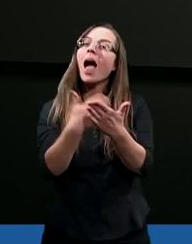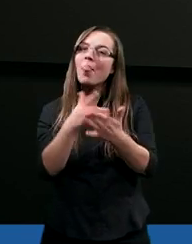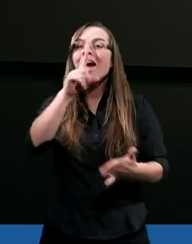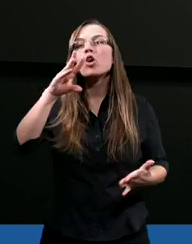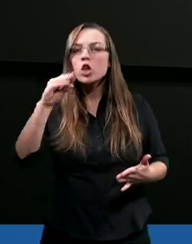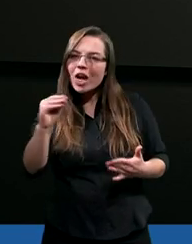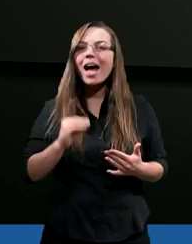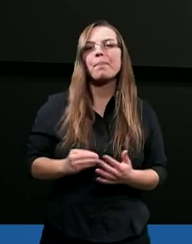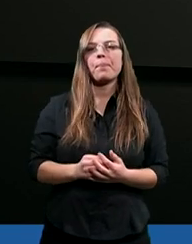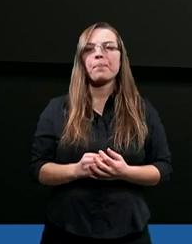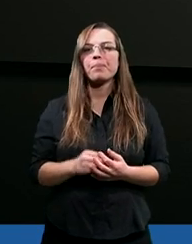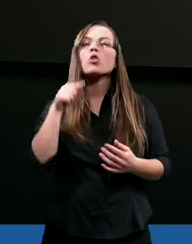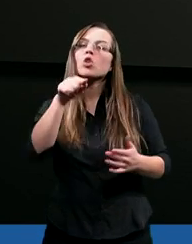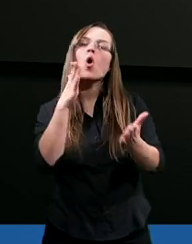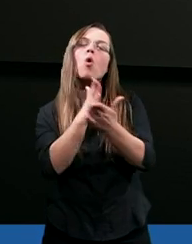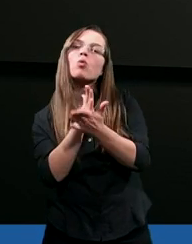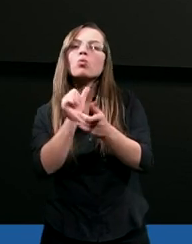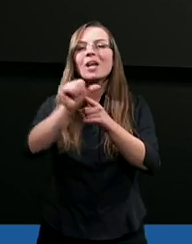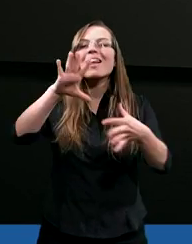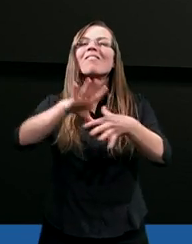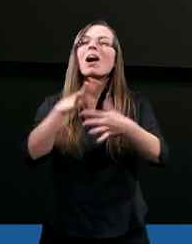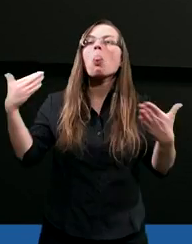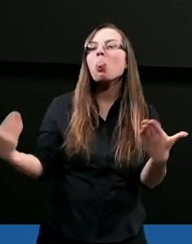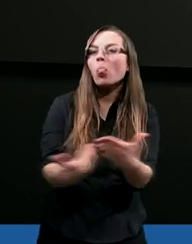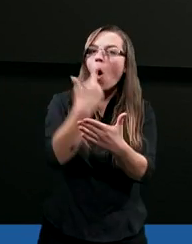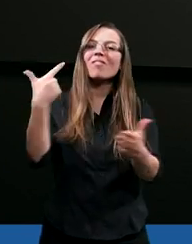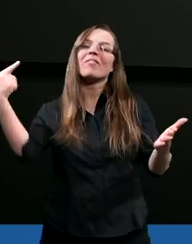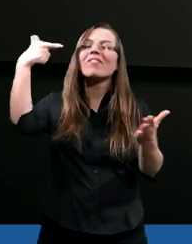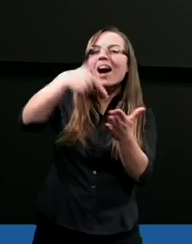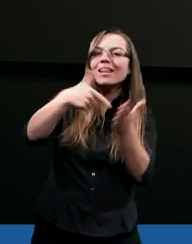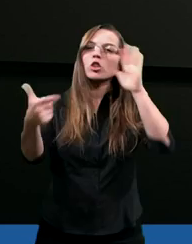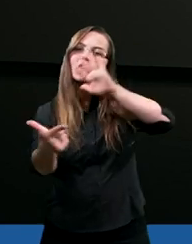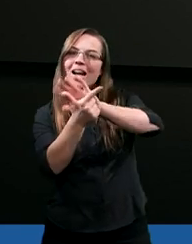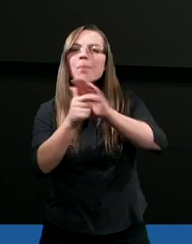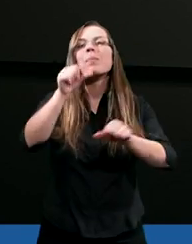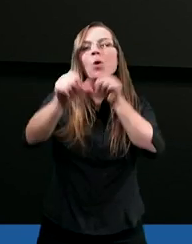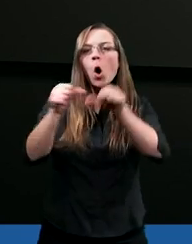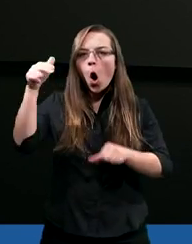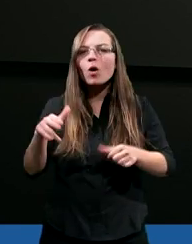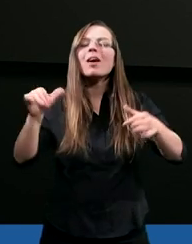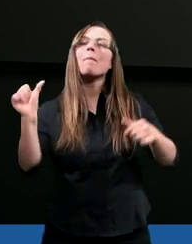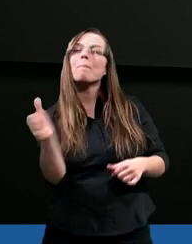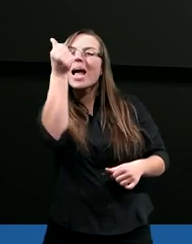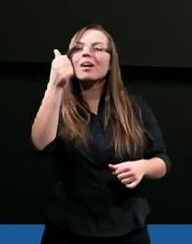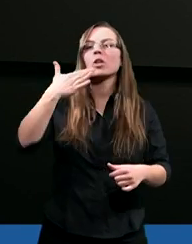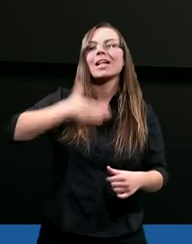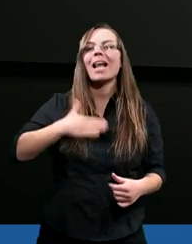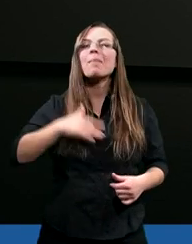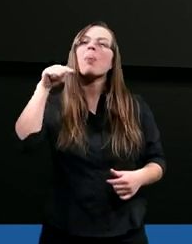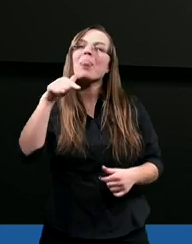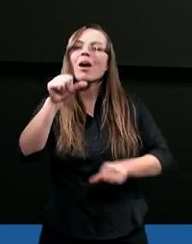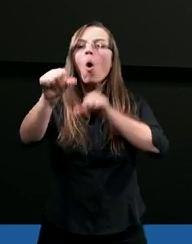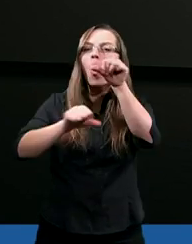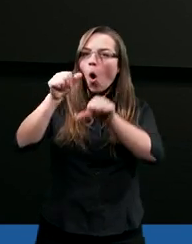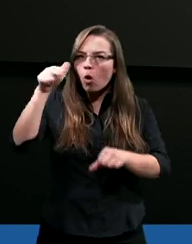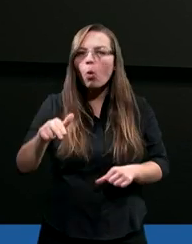że to już jest w nowym 2017 roku, w pierwszy sabat tego roku